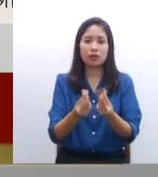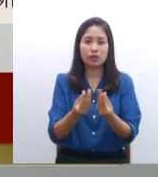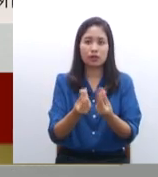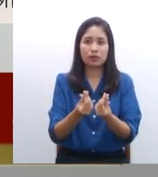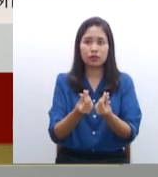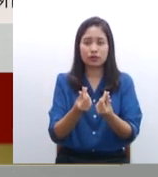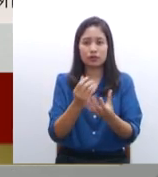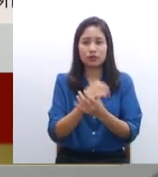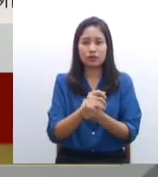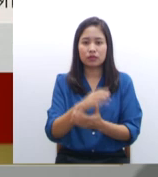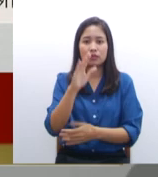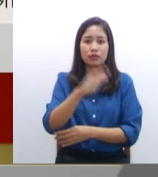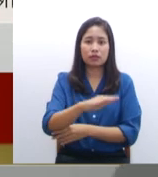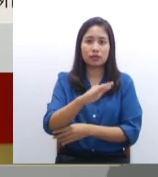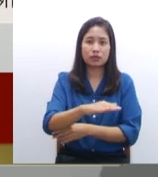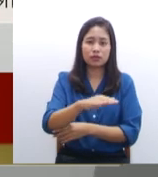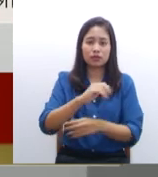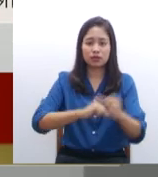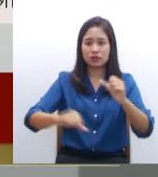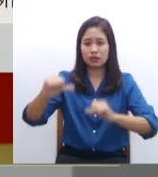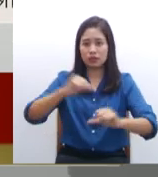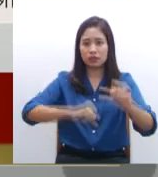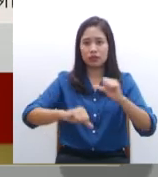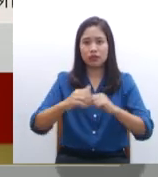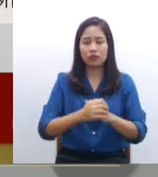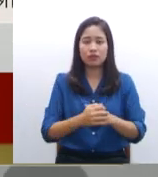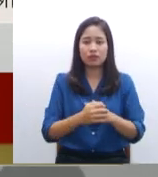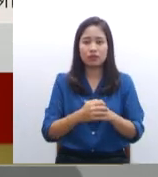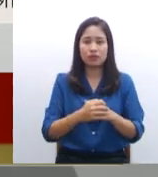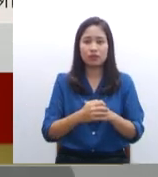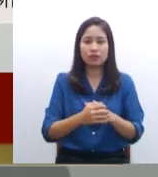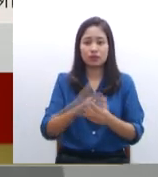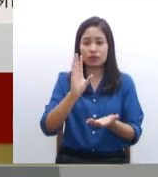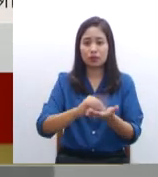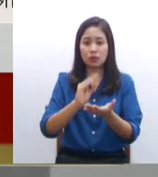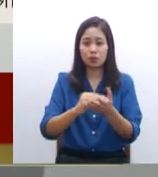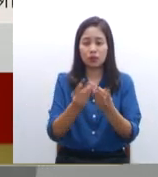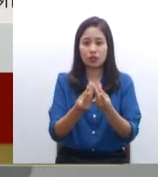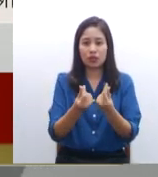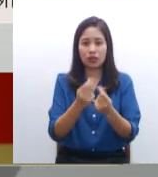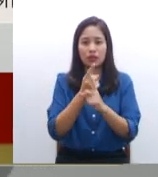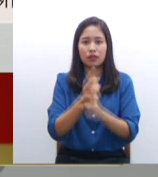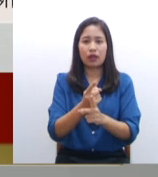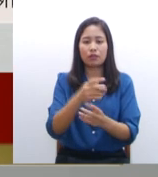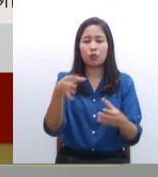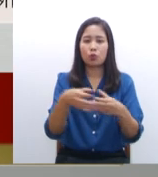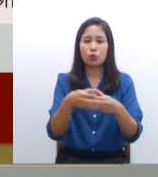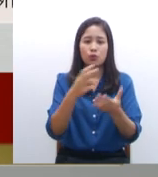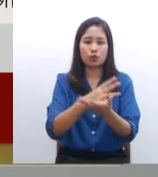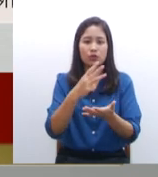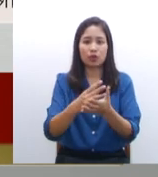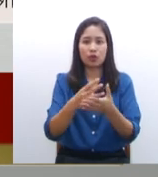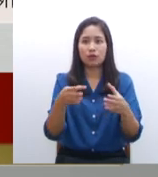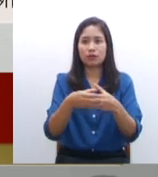ตร์ช่วงบ่ายสอบในรายวิชาวิทยาศาสตร์โดยครอบคลุมเนื้อหาตามสาระการเรียนรู้พื้นฐานและสาระ